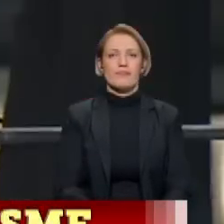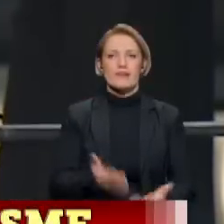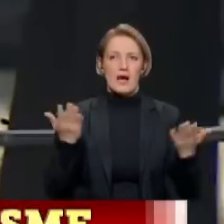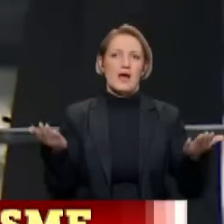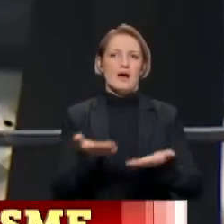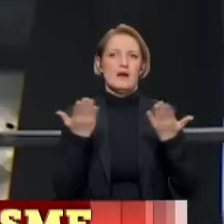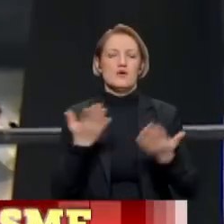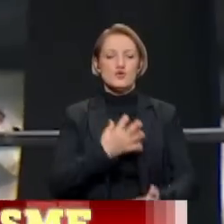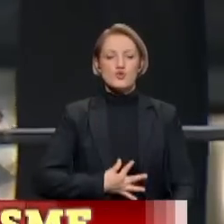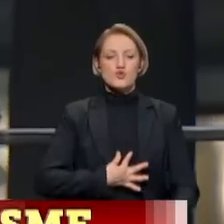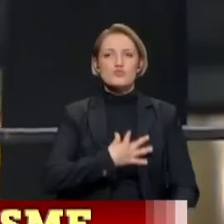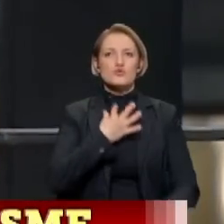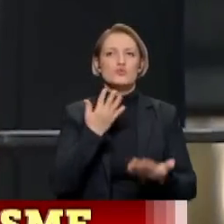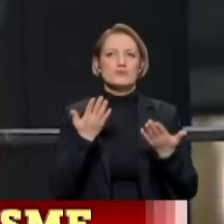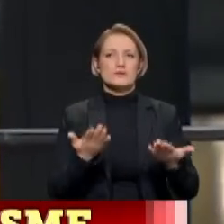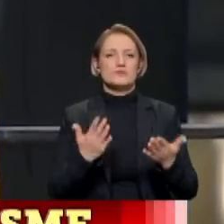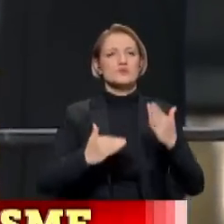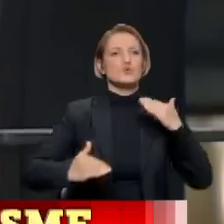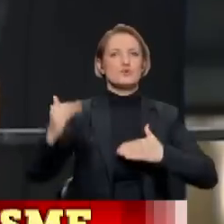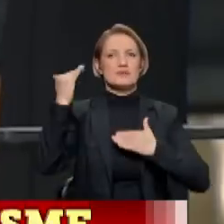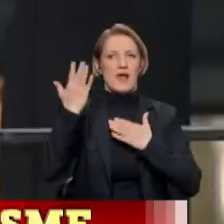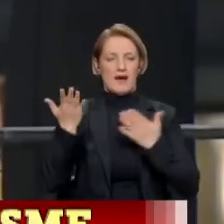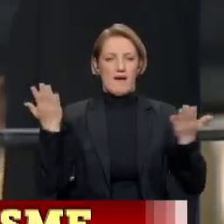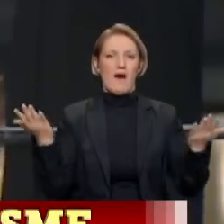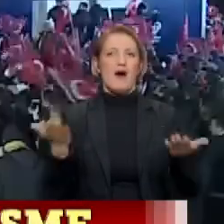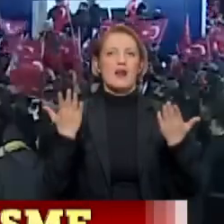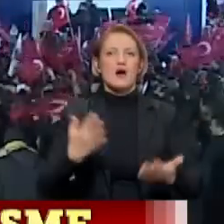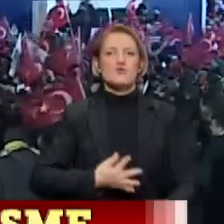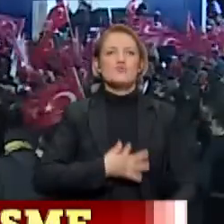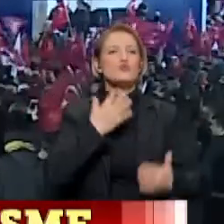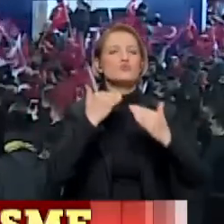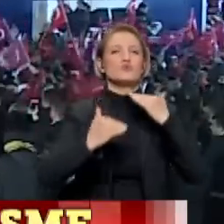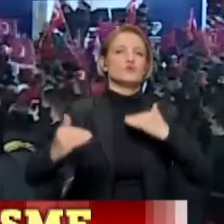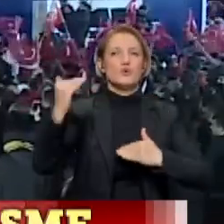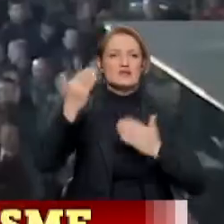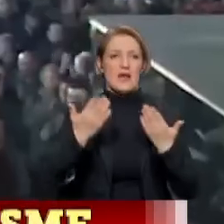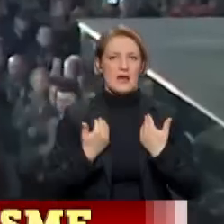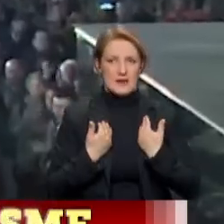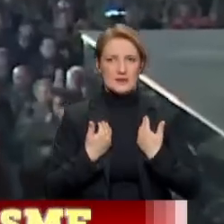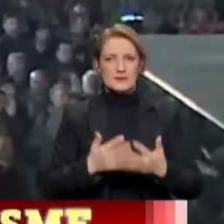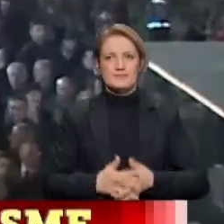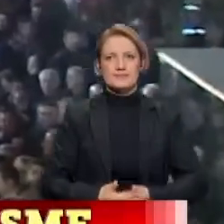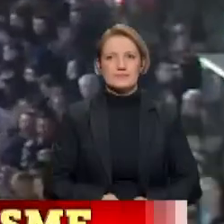Hala umudumuz yüksek. Hala umudumuz yüksek.